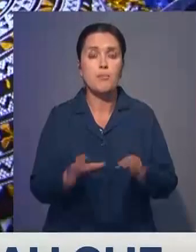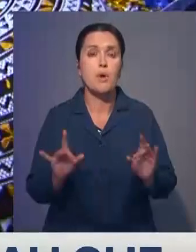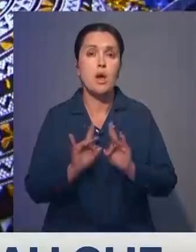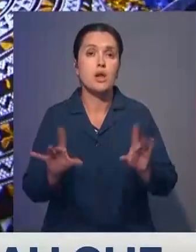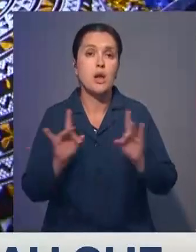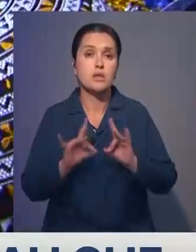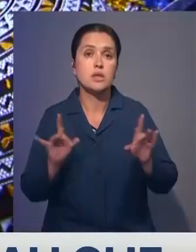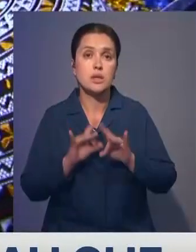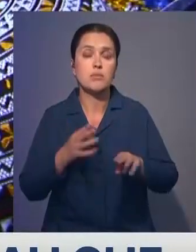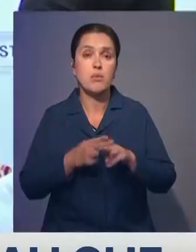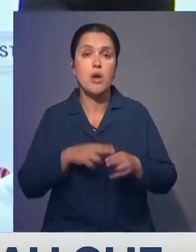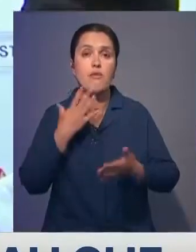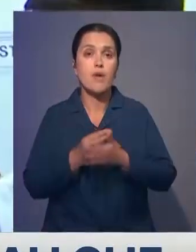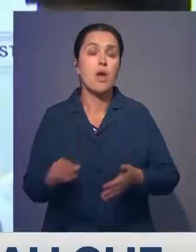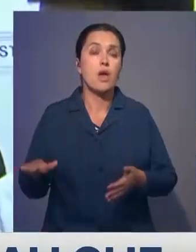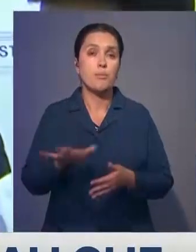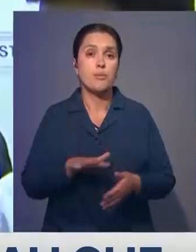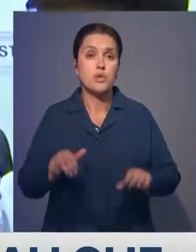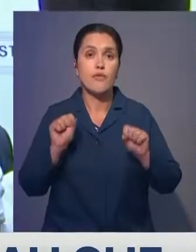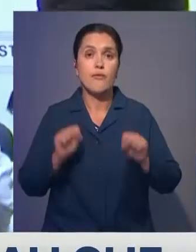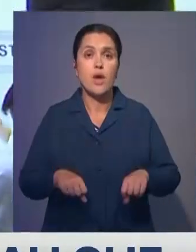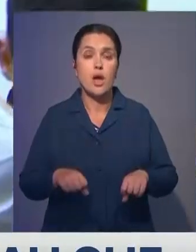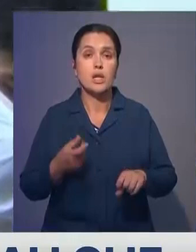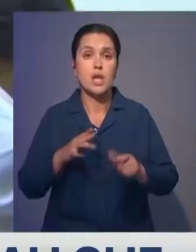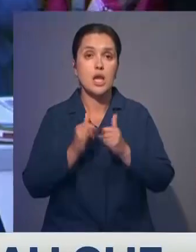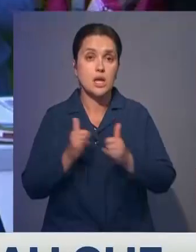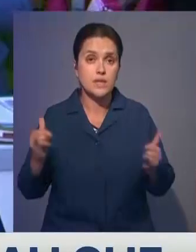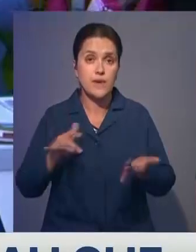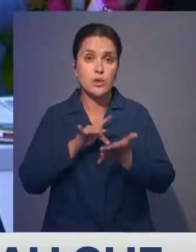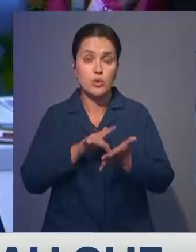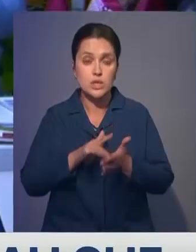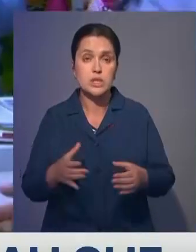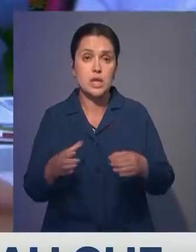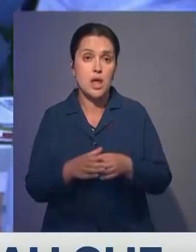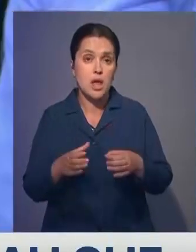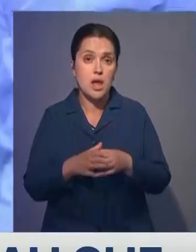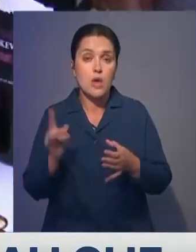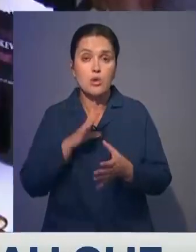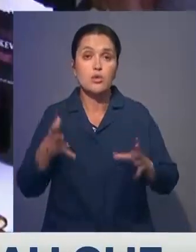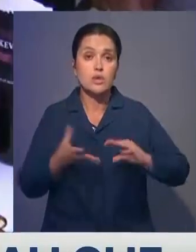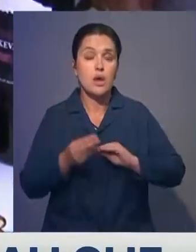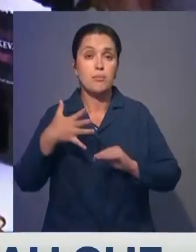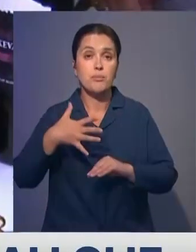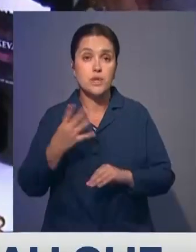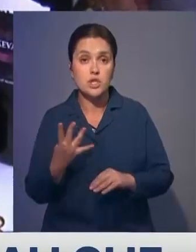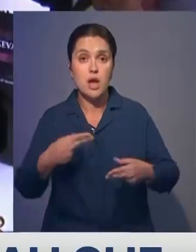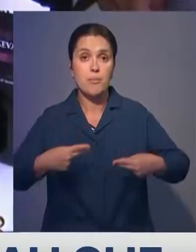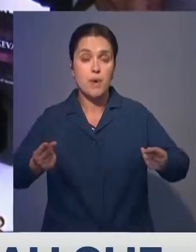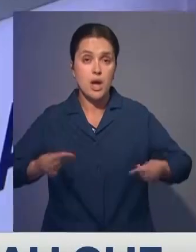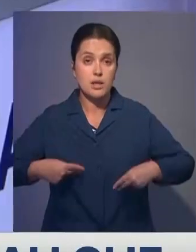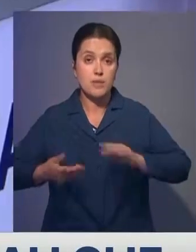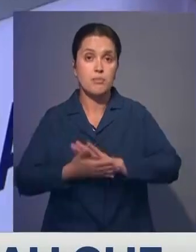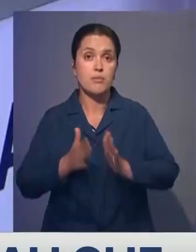о жемчужинах своих краев и возможностях для развития туристического кластера. Как результат, 54 подписанных меморандума